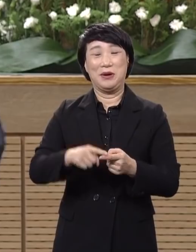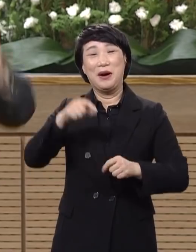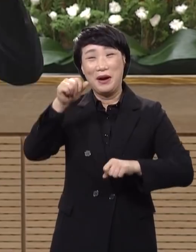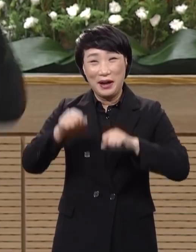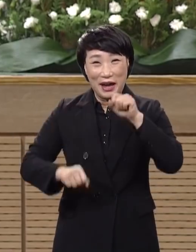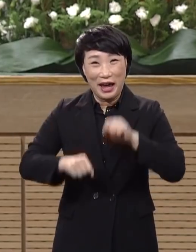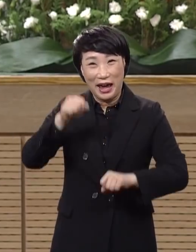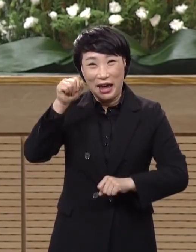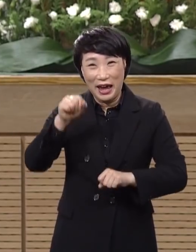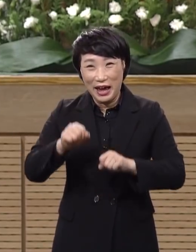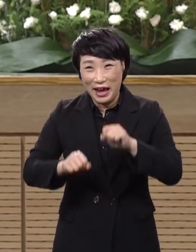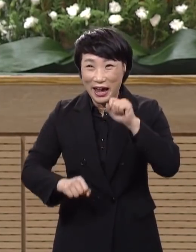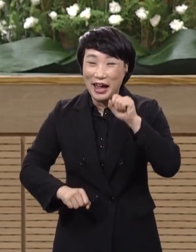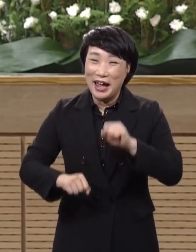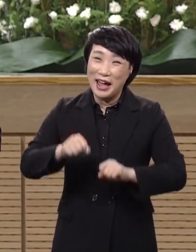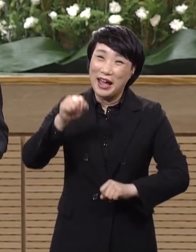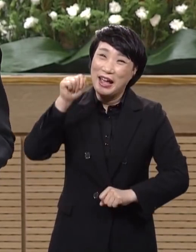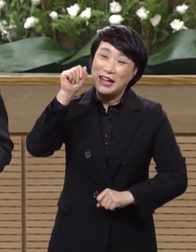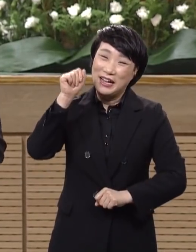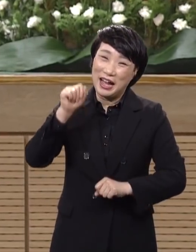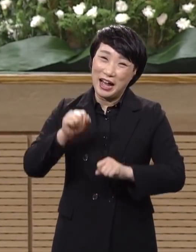뜻대로